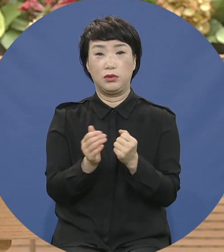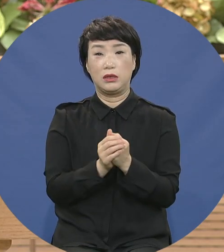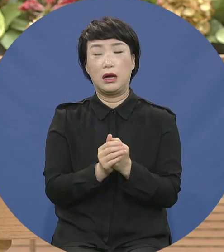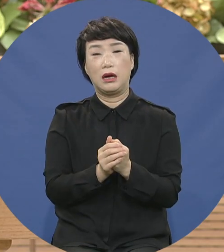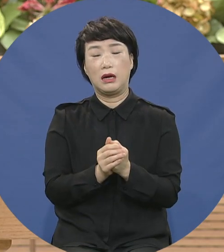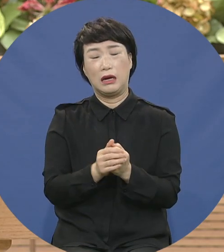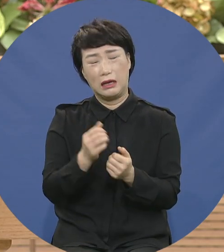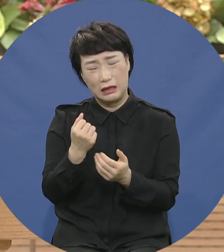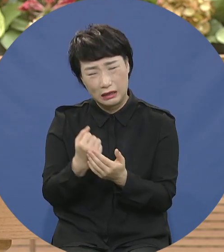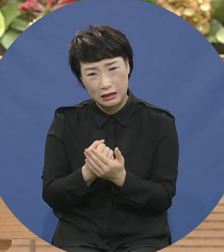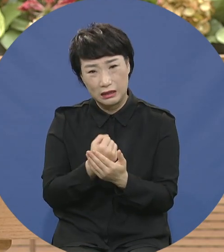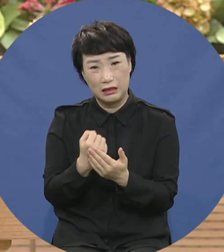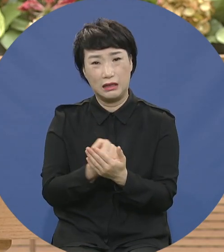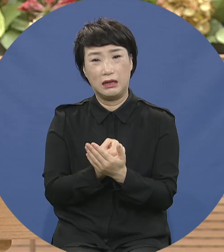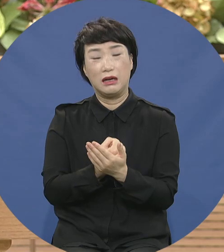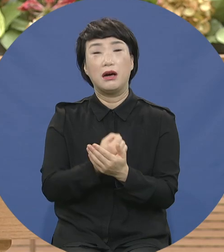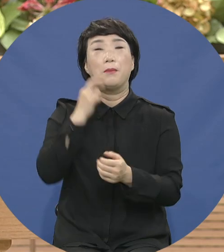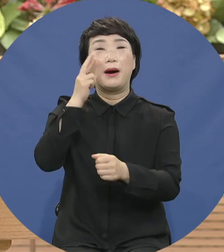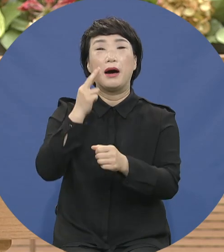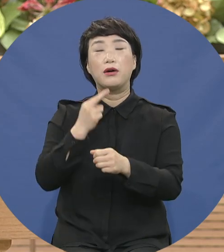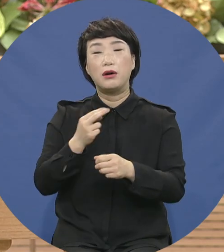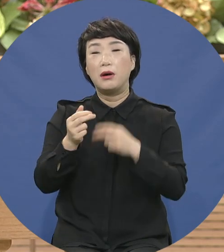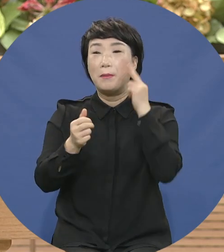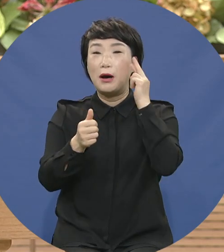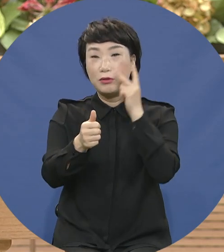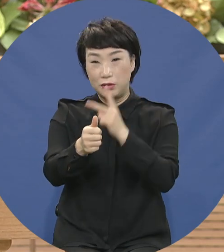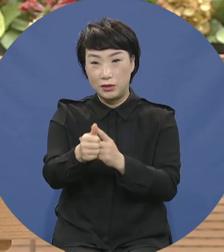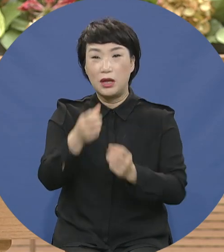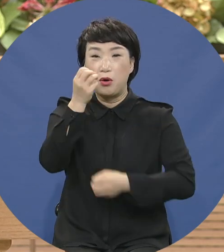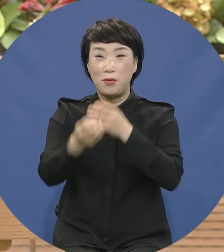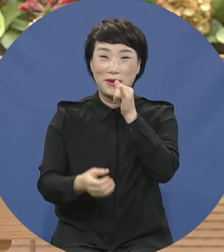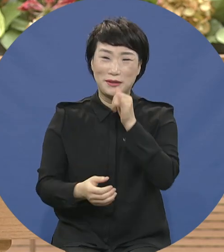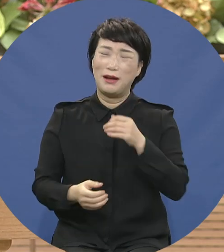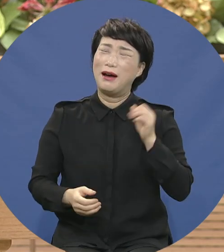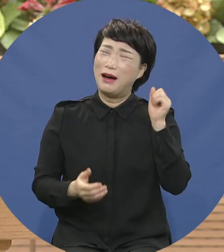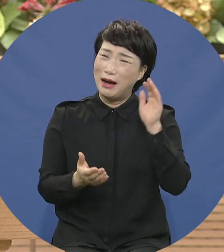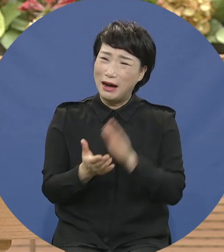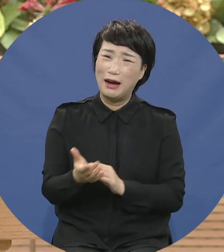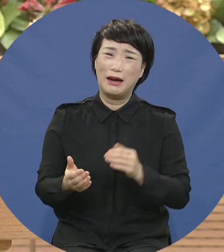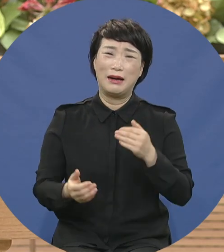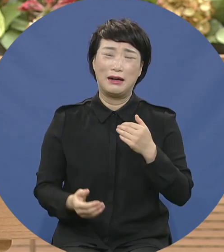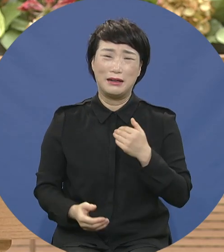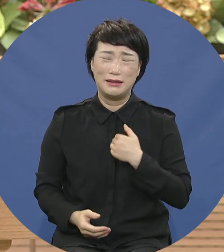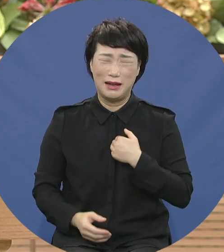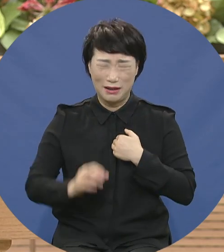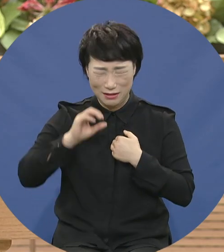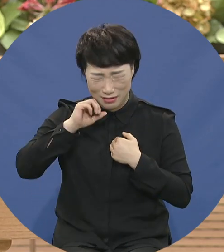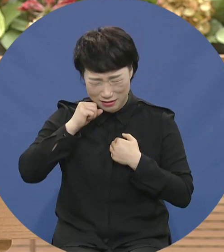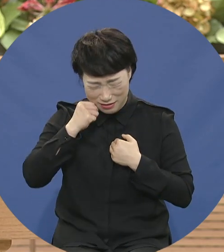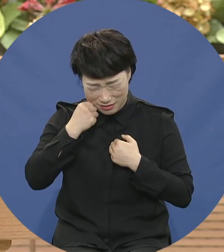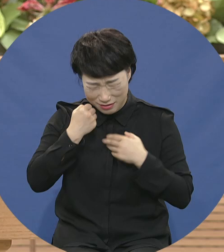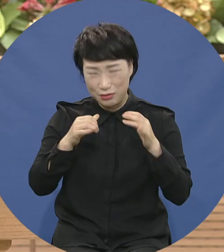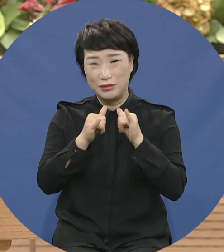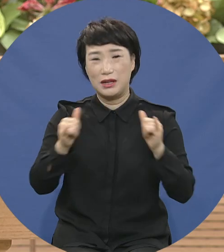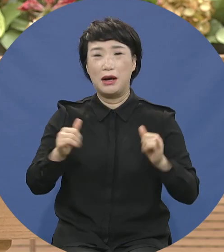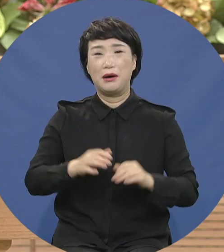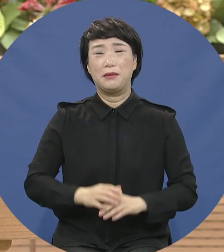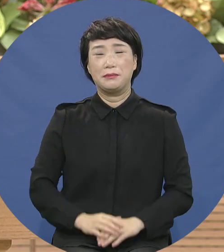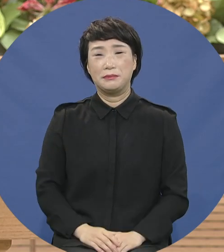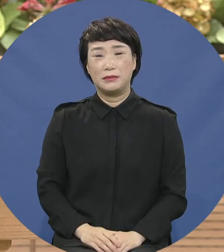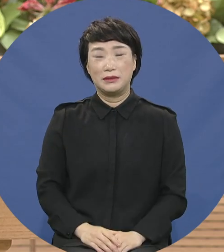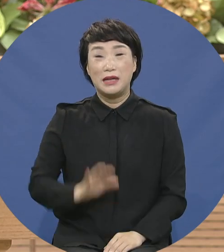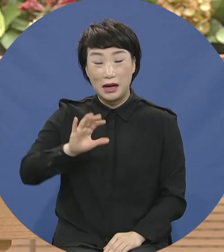하면서 바울의 고백이 오호라, 나는 곤고한 사람이다.